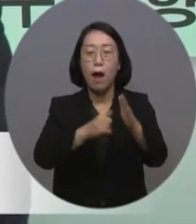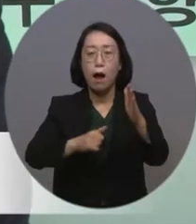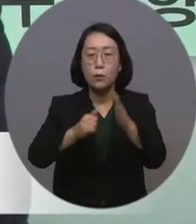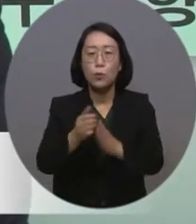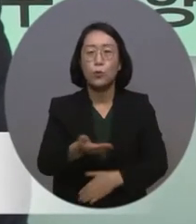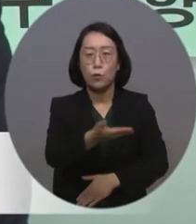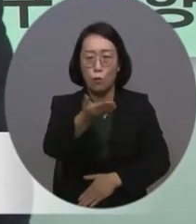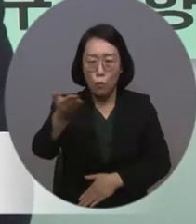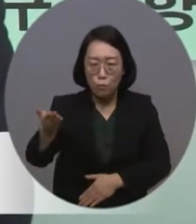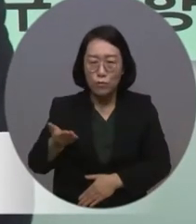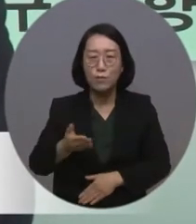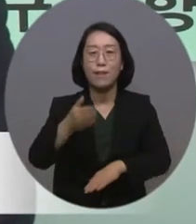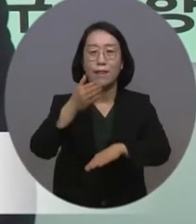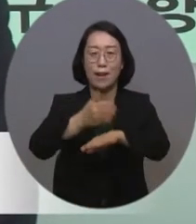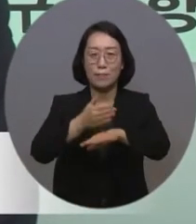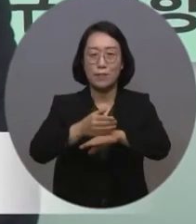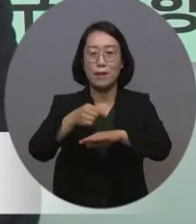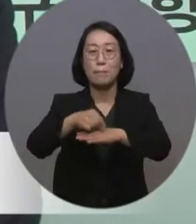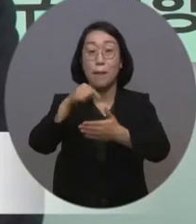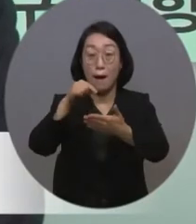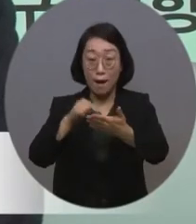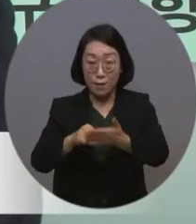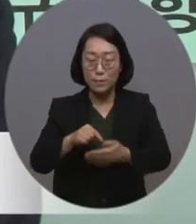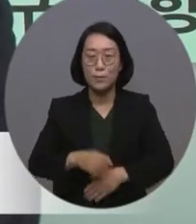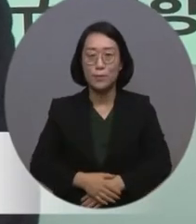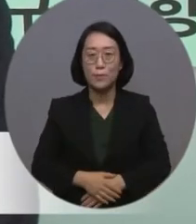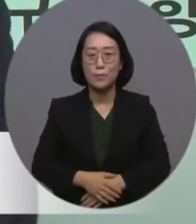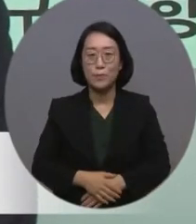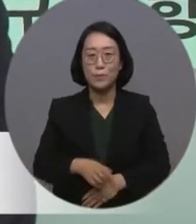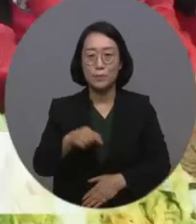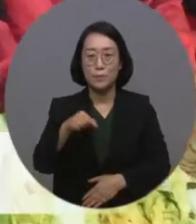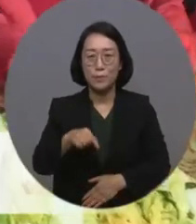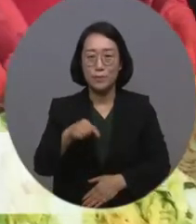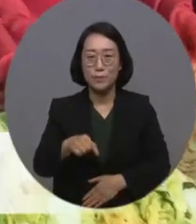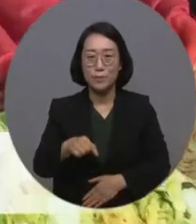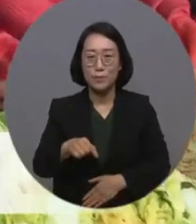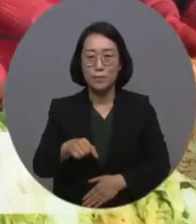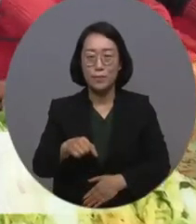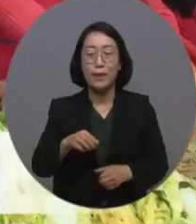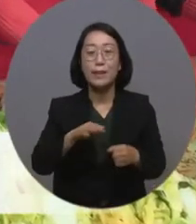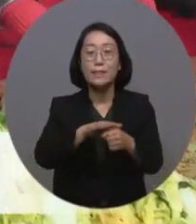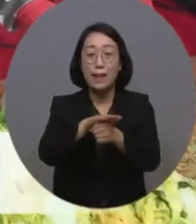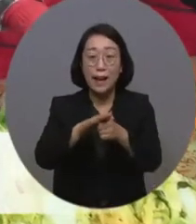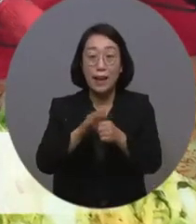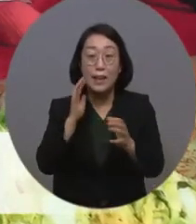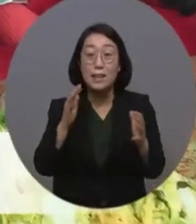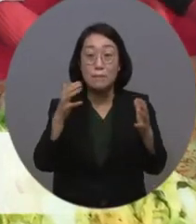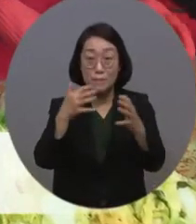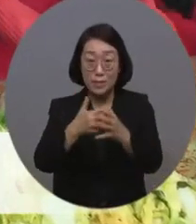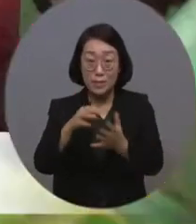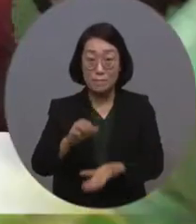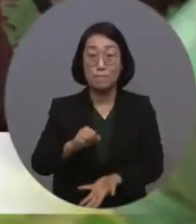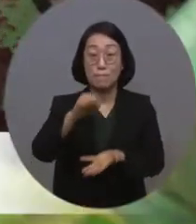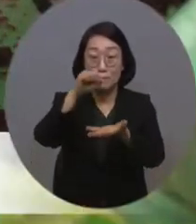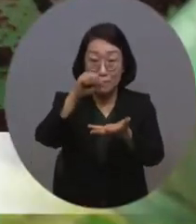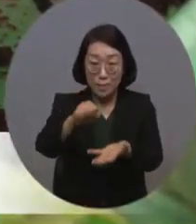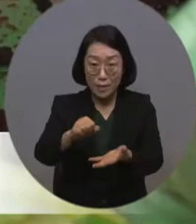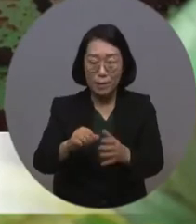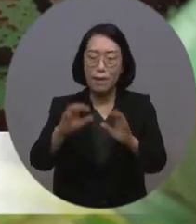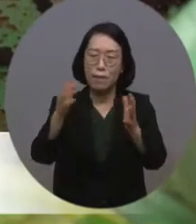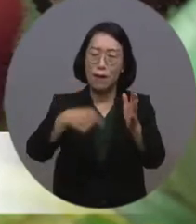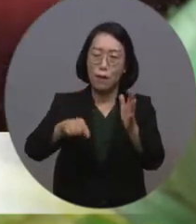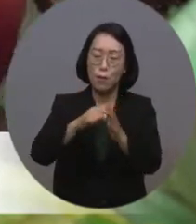여러분들에게 감사한 마음을 담아서 이 사랑의 김장이 그분들에게 나라를